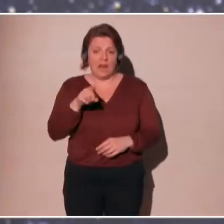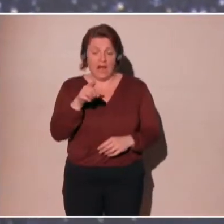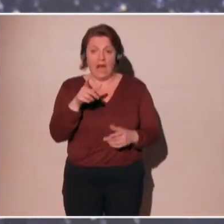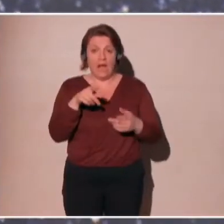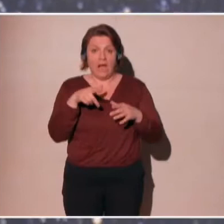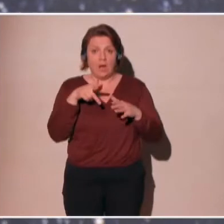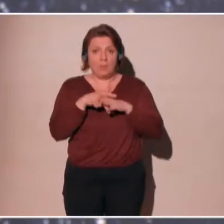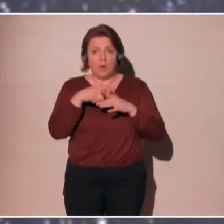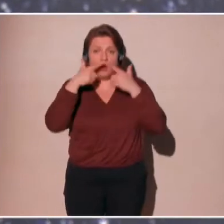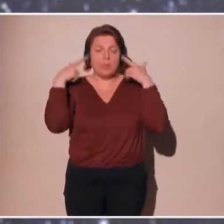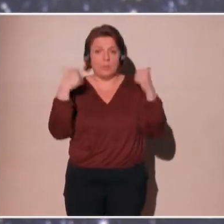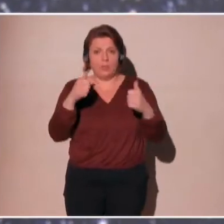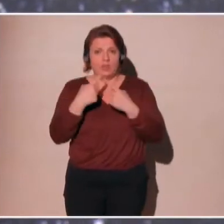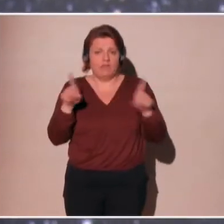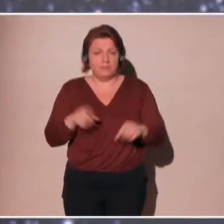bascule.